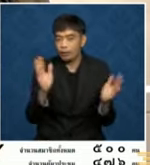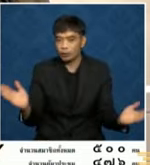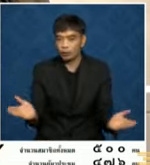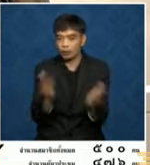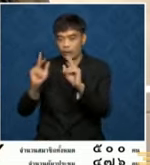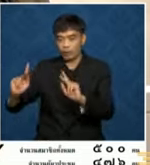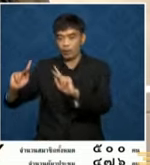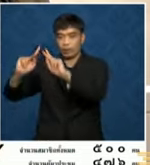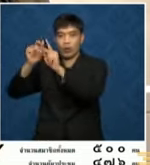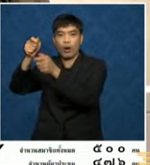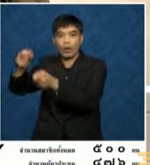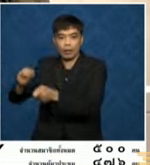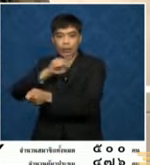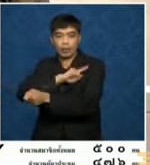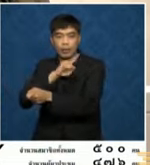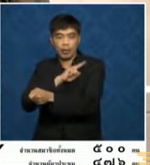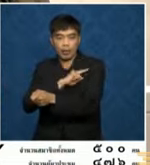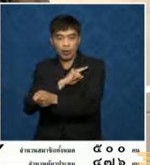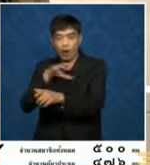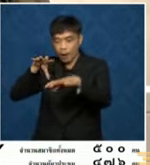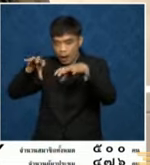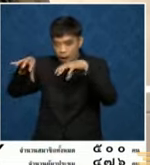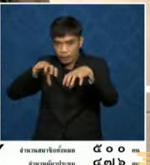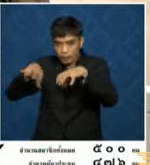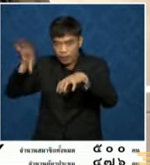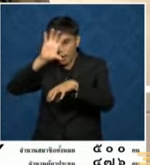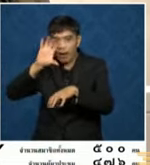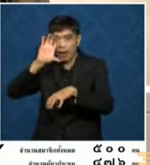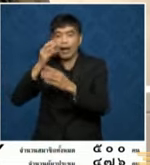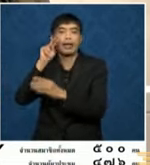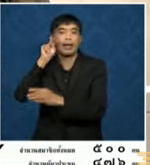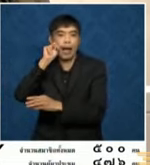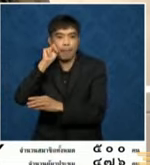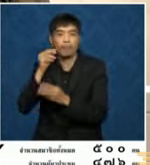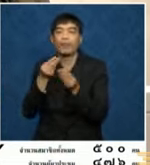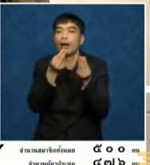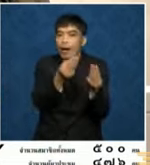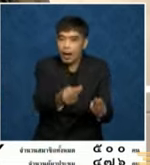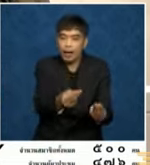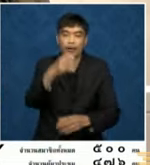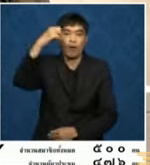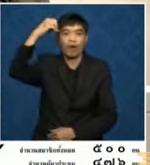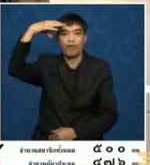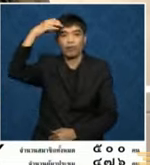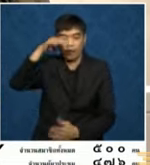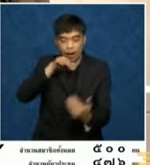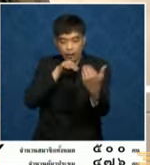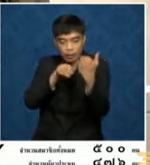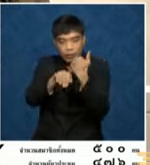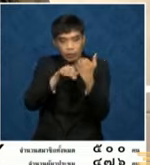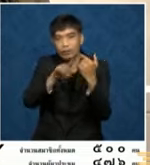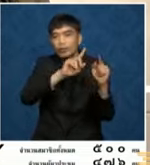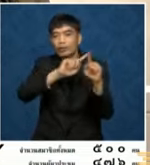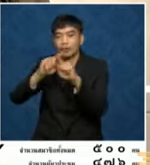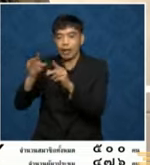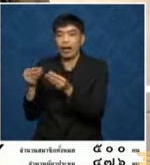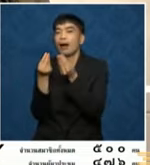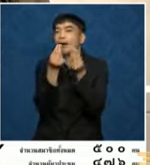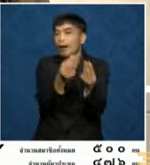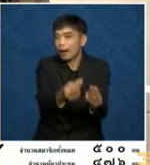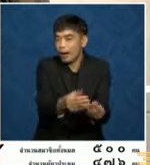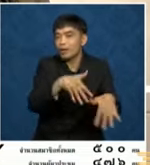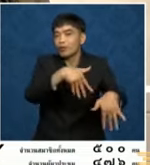ชีพไม่ว่าจะเป็นการจัดหาน้ำให้สร้างถนนไฟฟ้าสิ่งอำนวยความสะดวกต่างๆซึ่งโครงการค